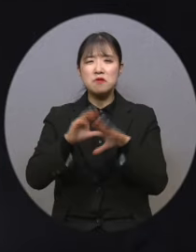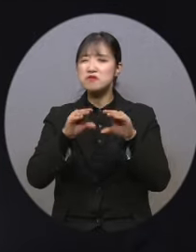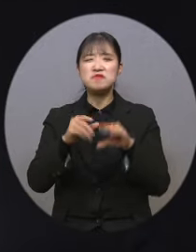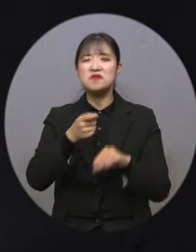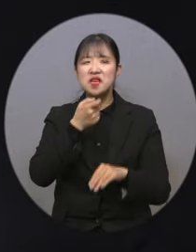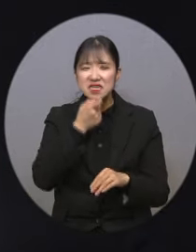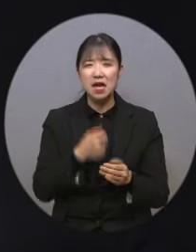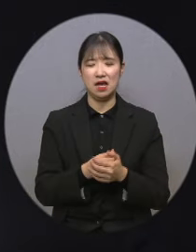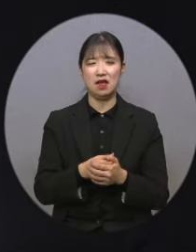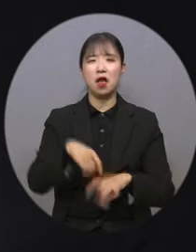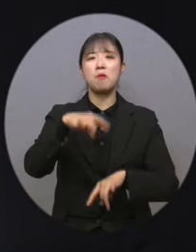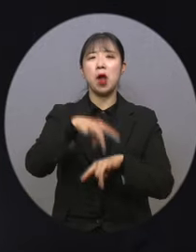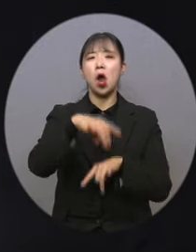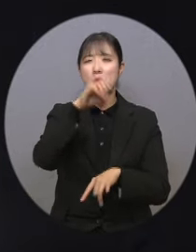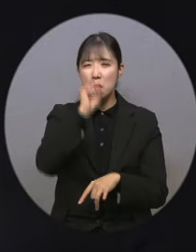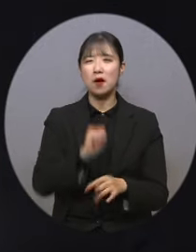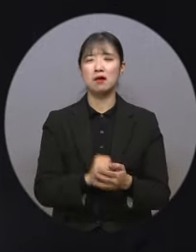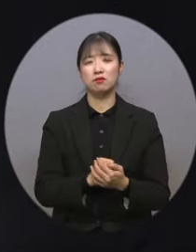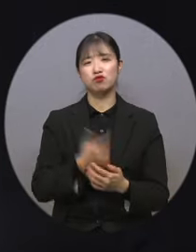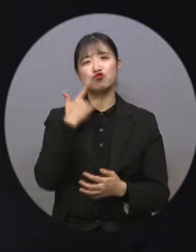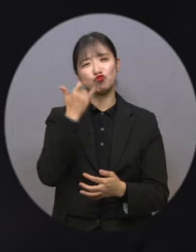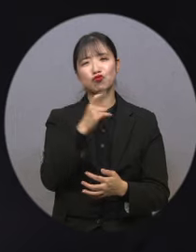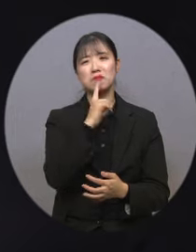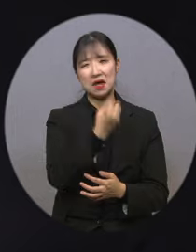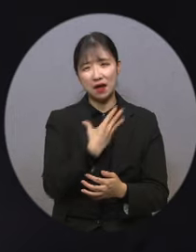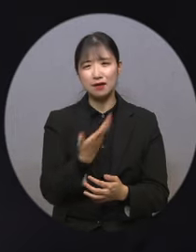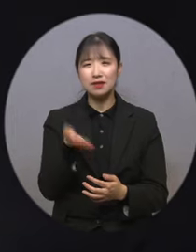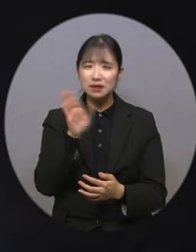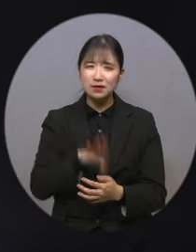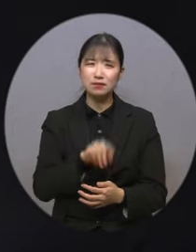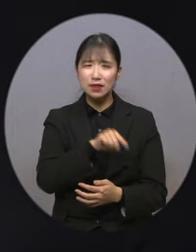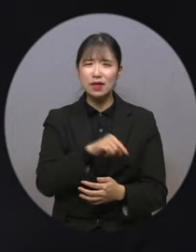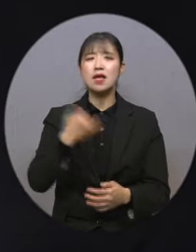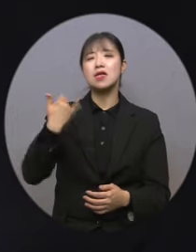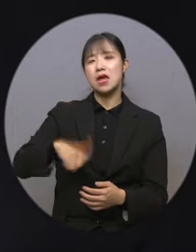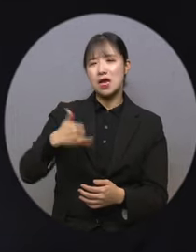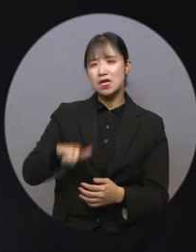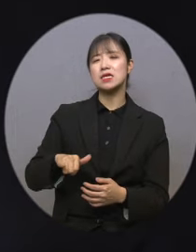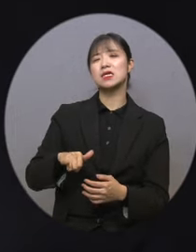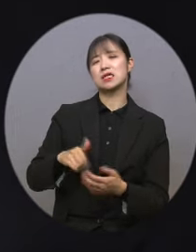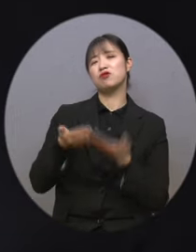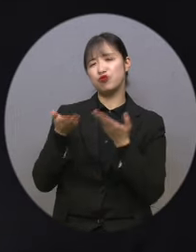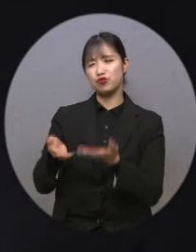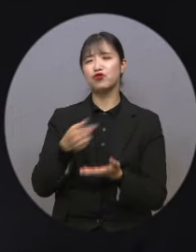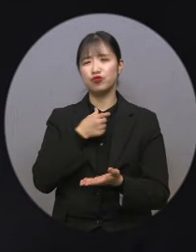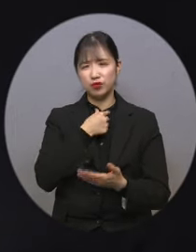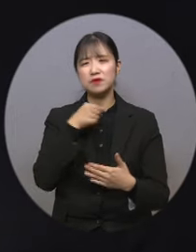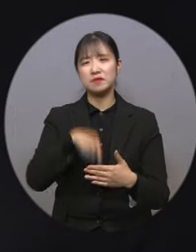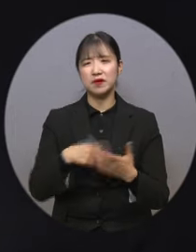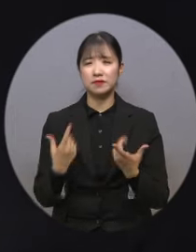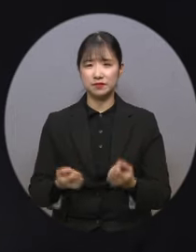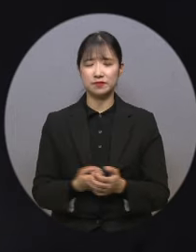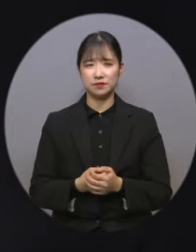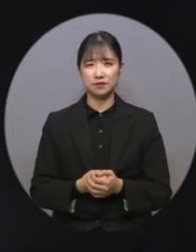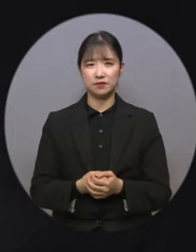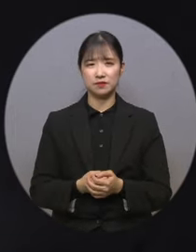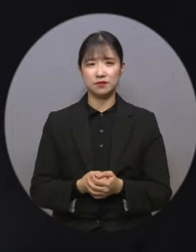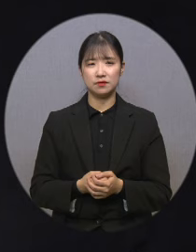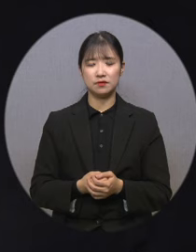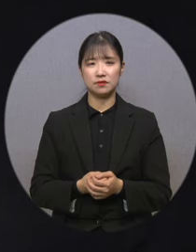해서 싫다 * 딸기가 좋다 이렇게 하는데 그게 정보 수 자식 앞에서 어머니들이 그런 마음이에요 그렇게